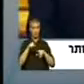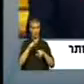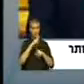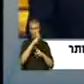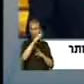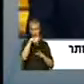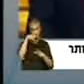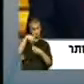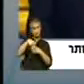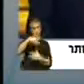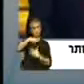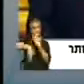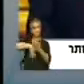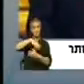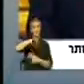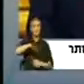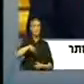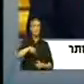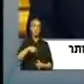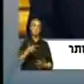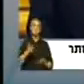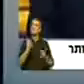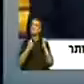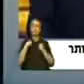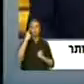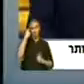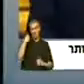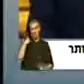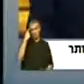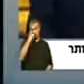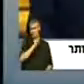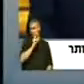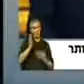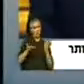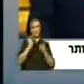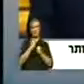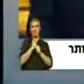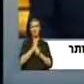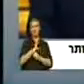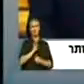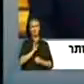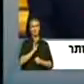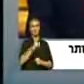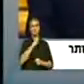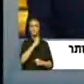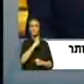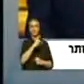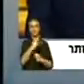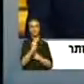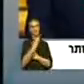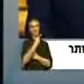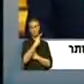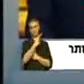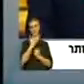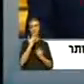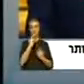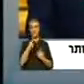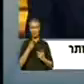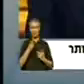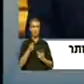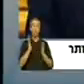את עצמו לסבך המזרח תיכוני. כאן קשה לדעת, אני חושב שהוא לא יהיה מהר לעשות זאת, שזה הדיבידנד שמוצאים כאן באזור הוא